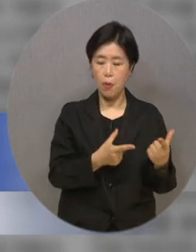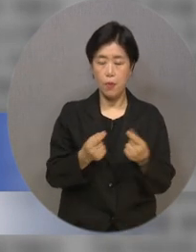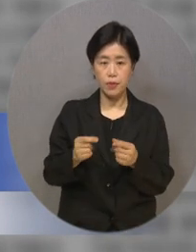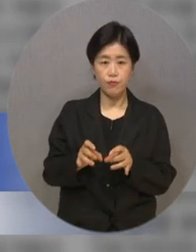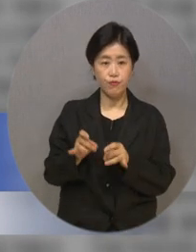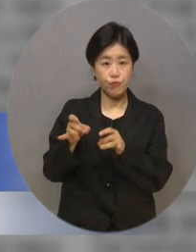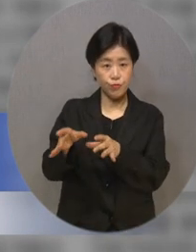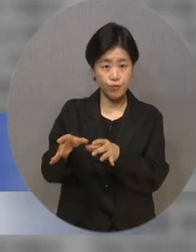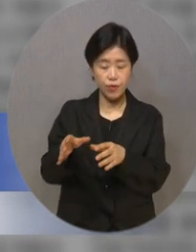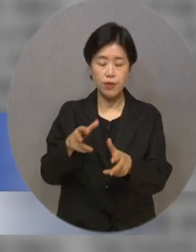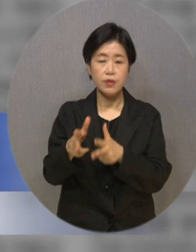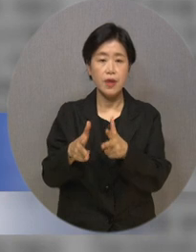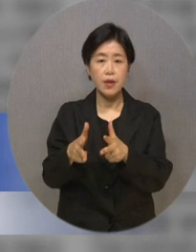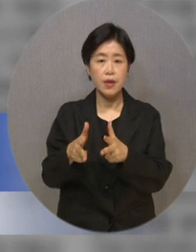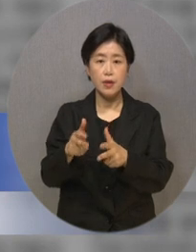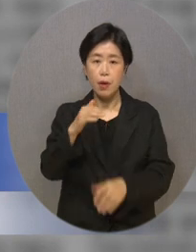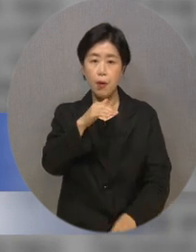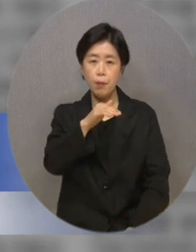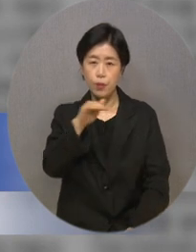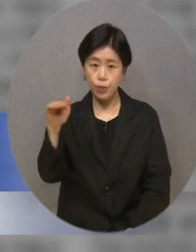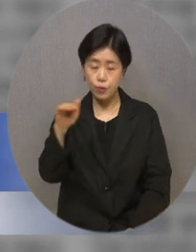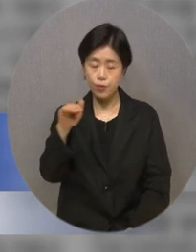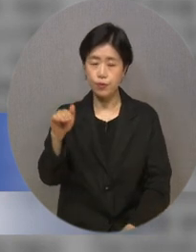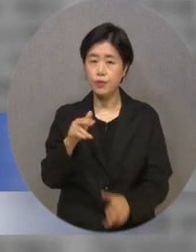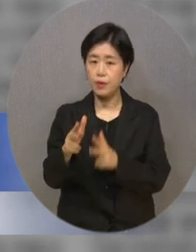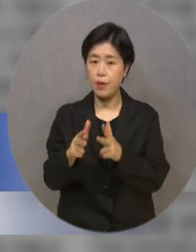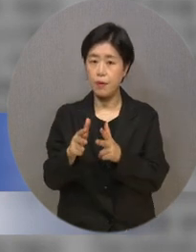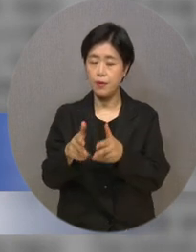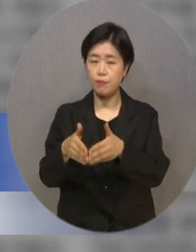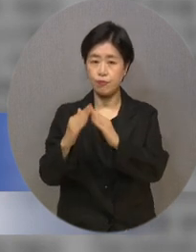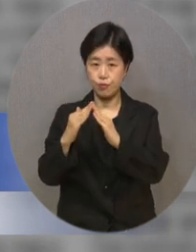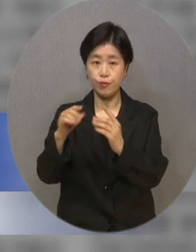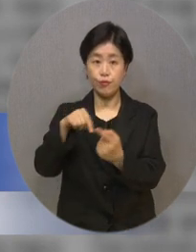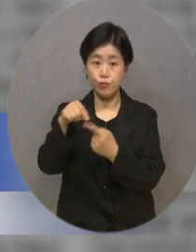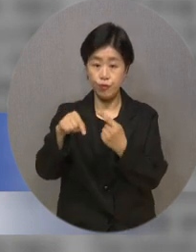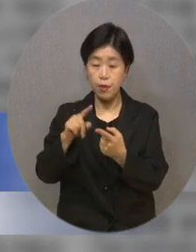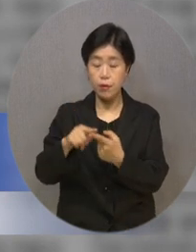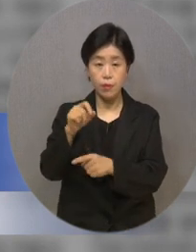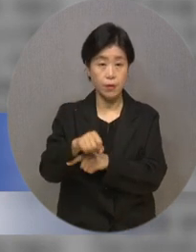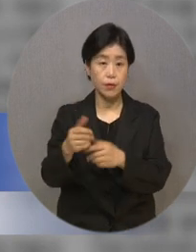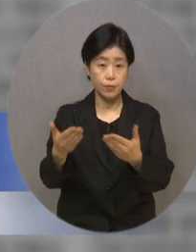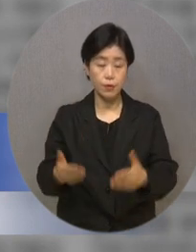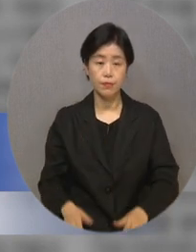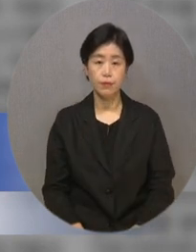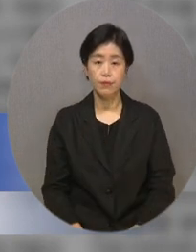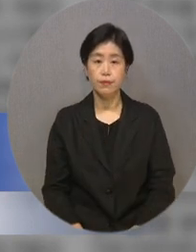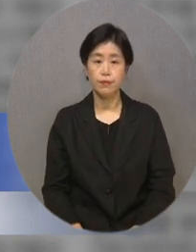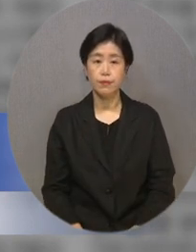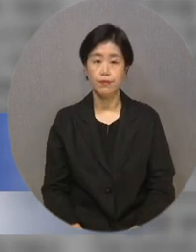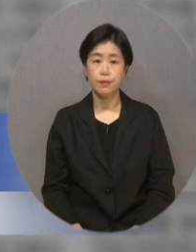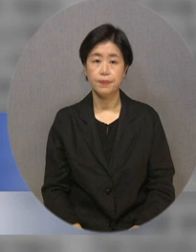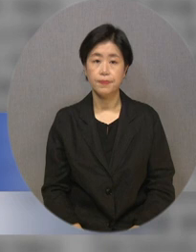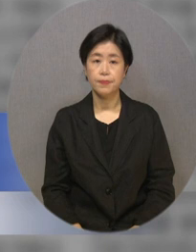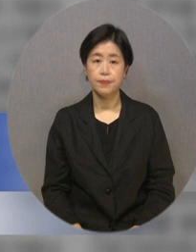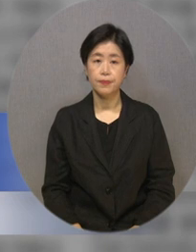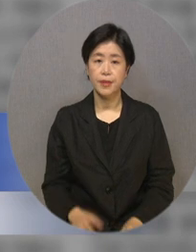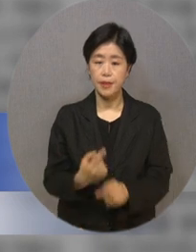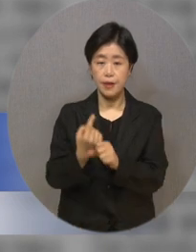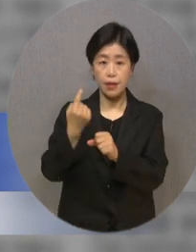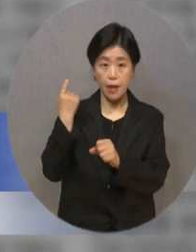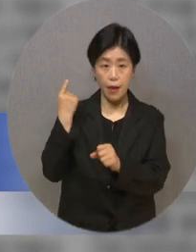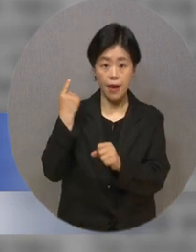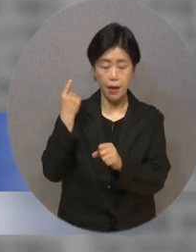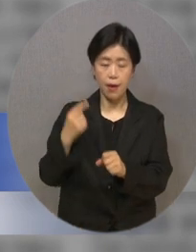표준사업장을 설립 운영하는 방식을 허용할 방침입니다 이와 관련해 오늘이면 기사에서는 지난해